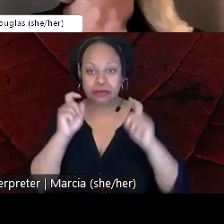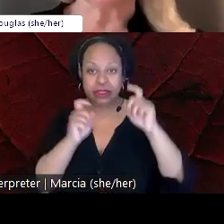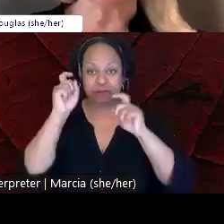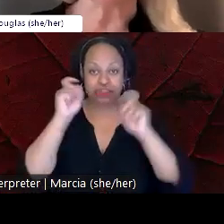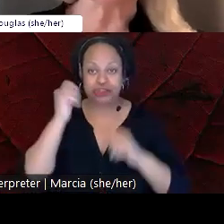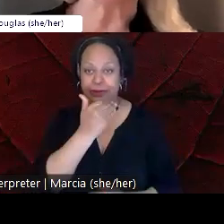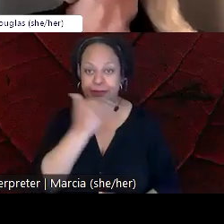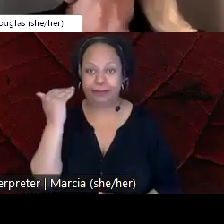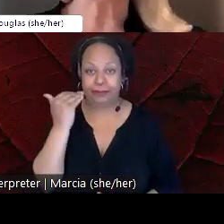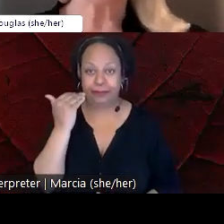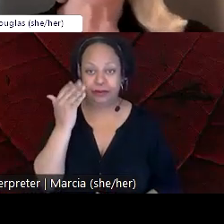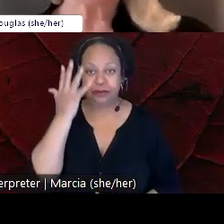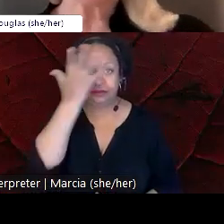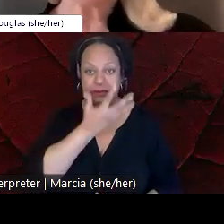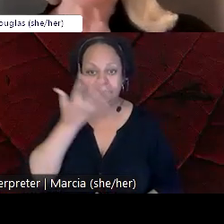est